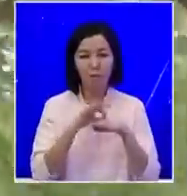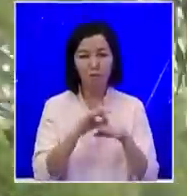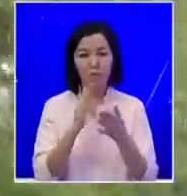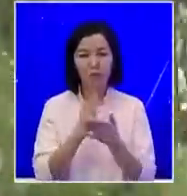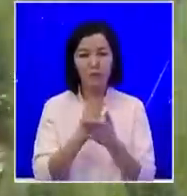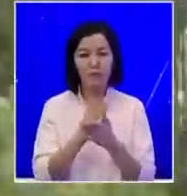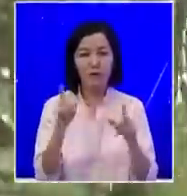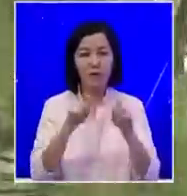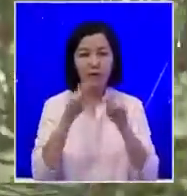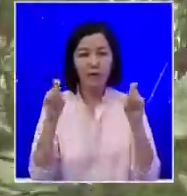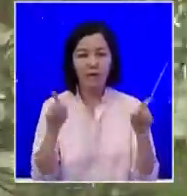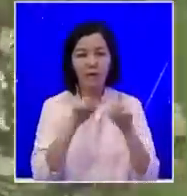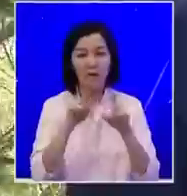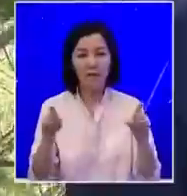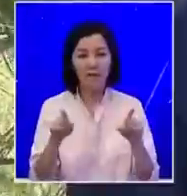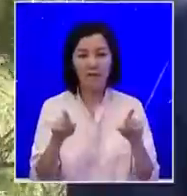Ашылған нысандар